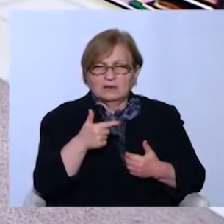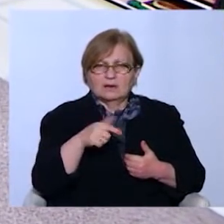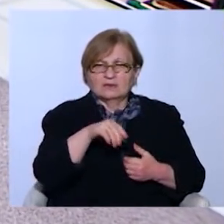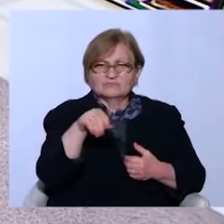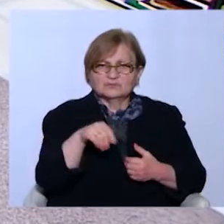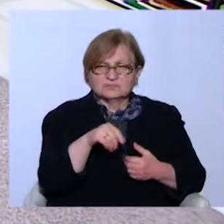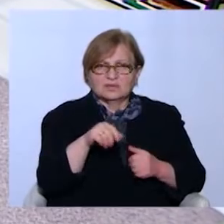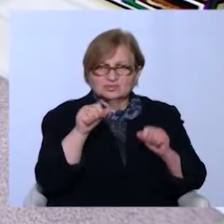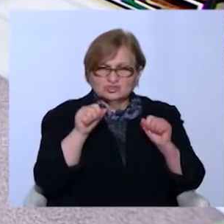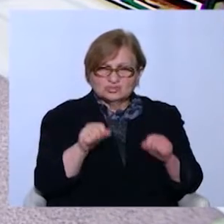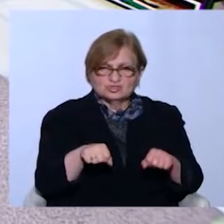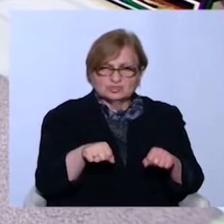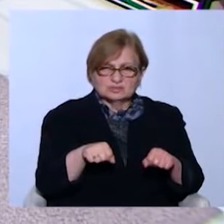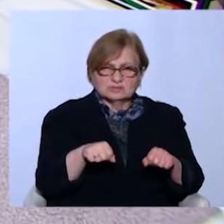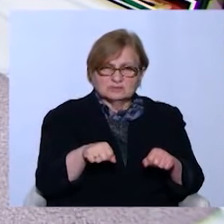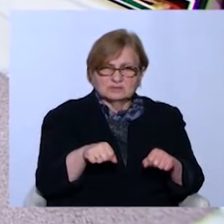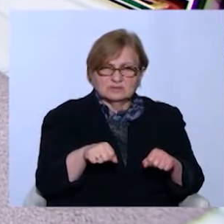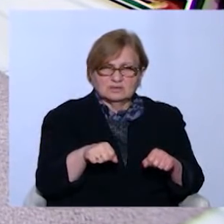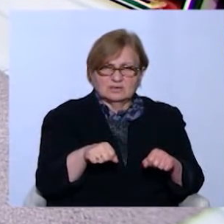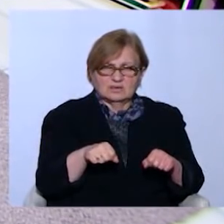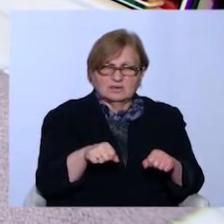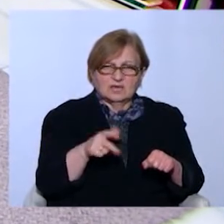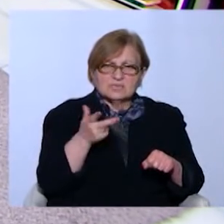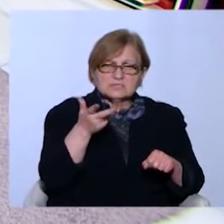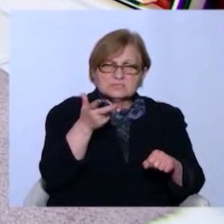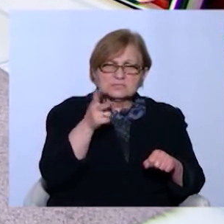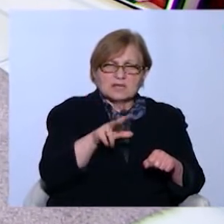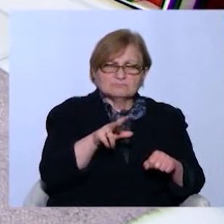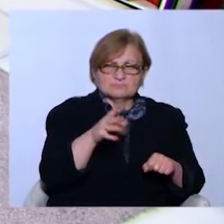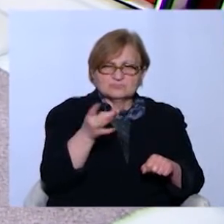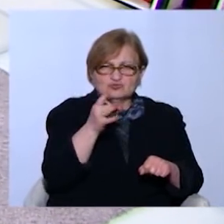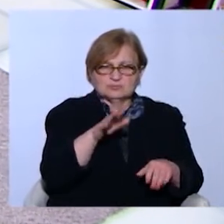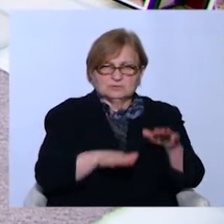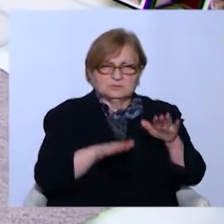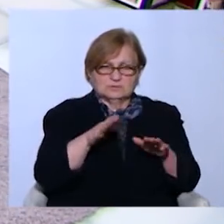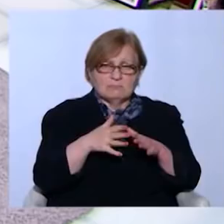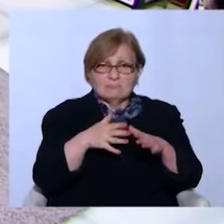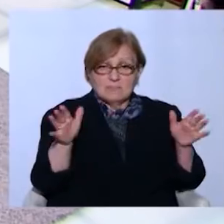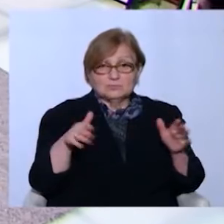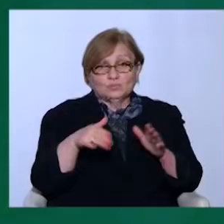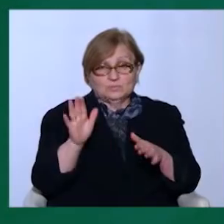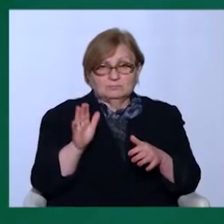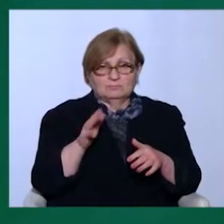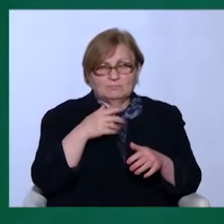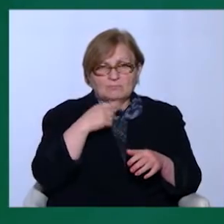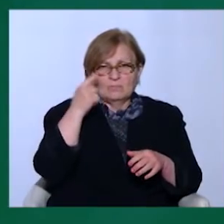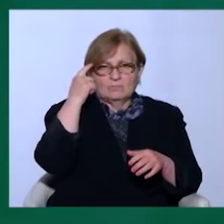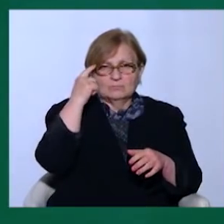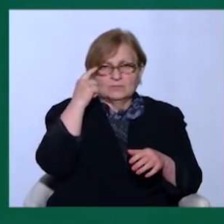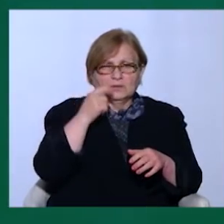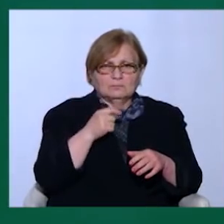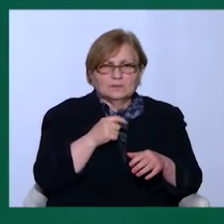ქვიშა შეგიძლიათ წაიღოთ 3 აწონით? რაც მეც წაიღებთ უკეთესია. მე მეგონა, რომ